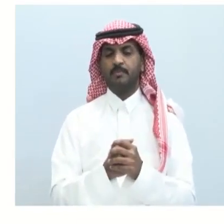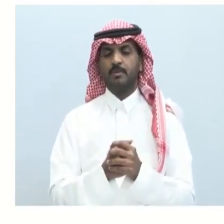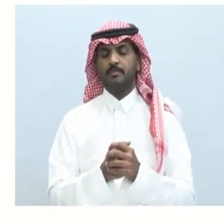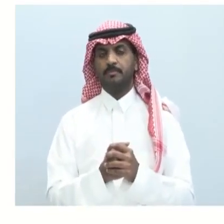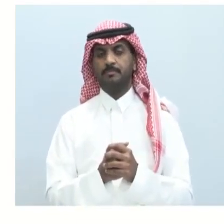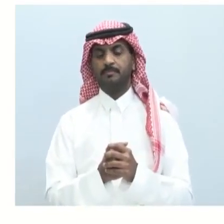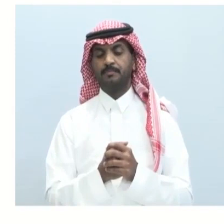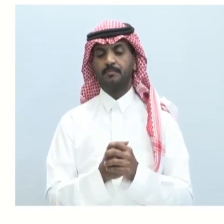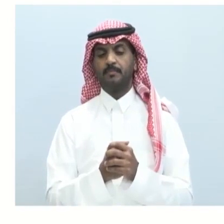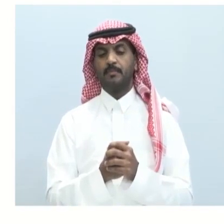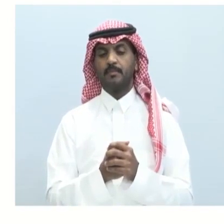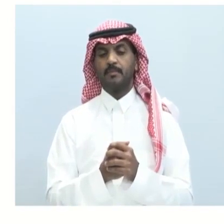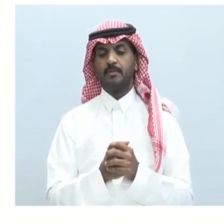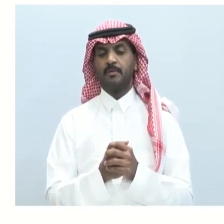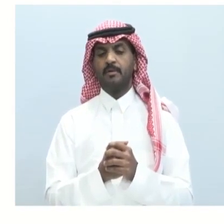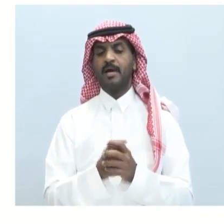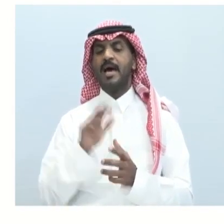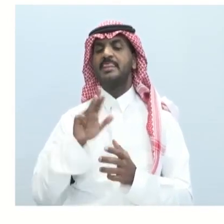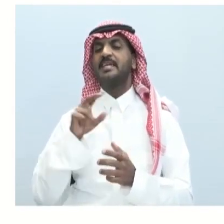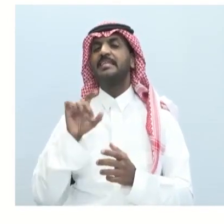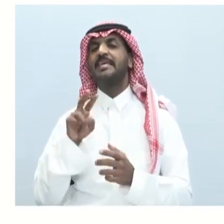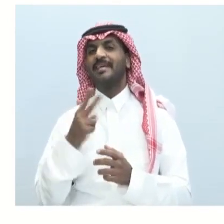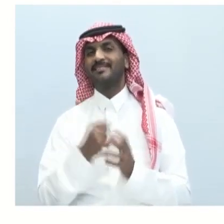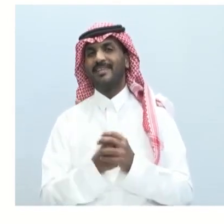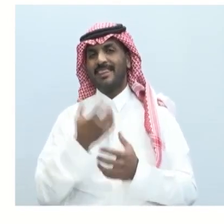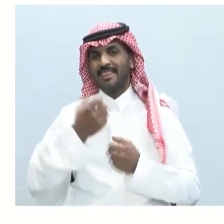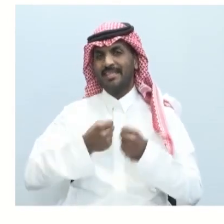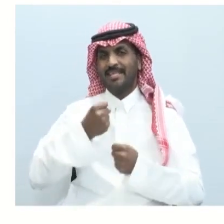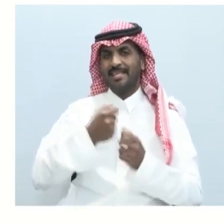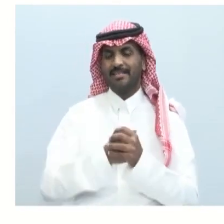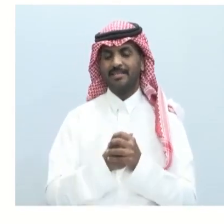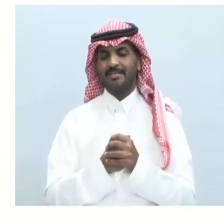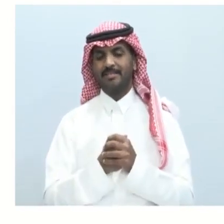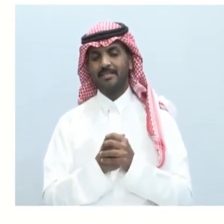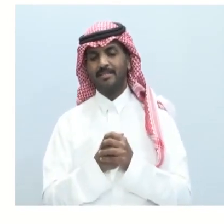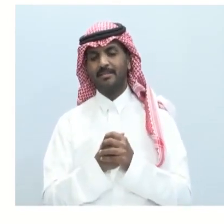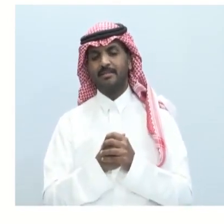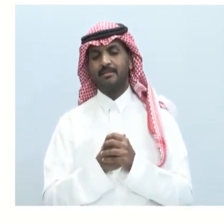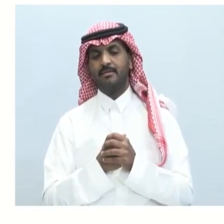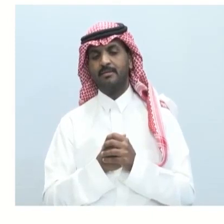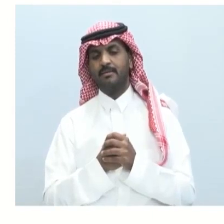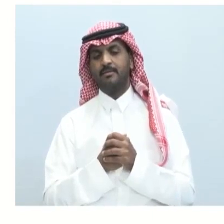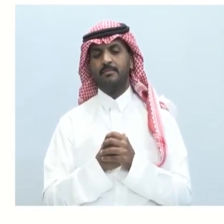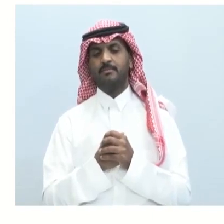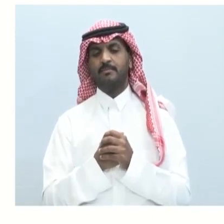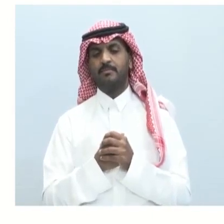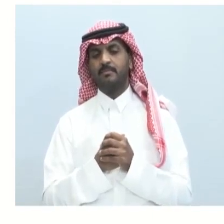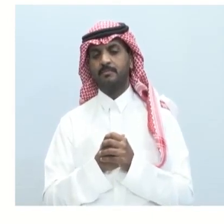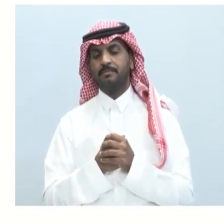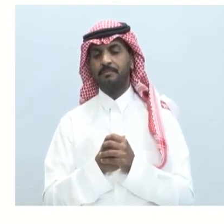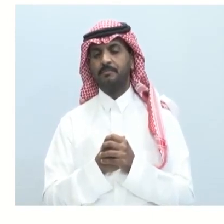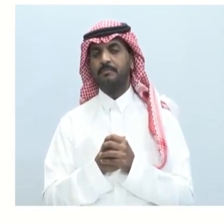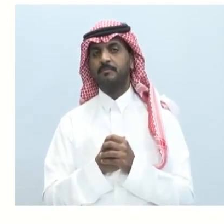الاسود او الدب الاسيوي الاسود هي طائفه ماذا الثدييات طائفه ماذا الثدييات وعرفنا انه